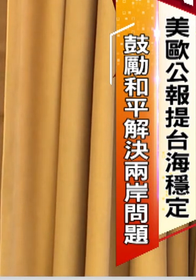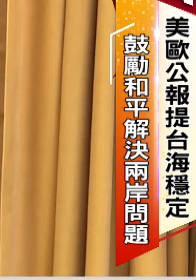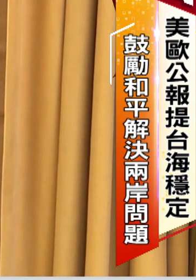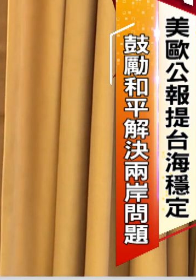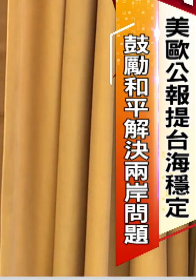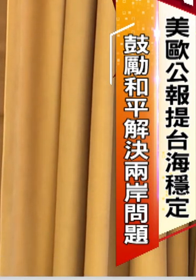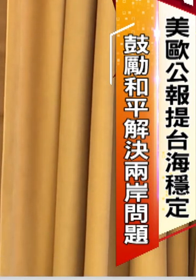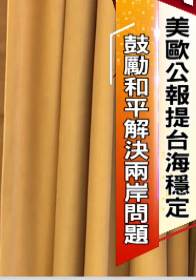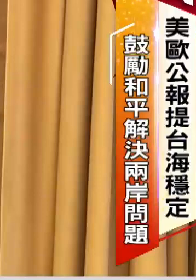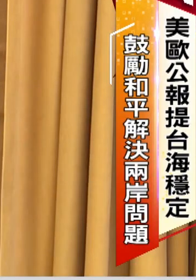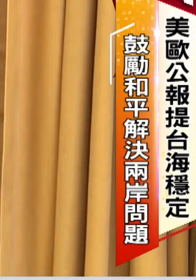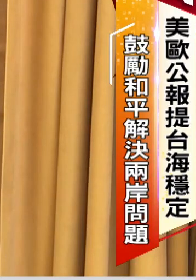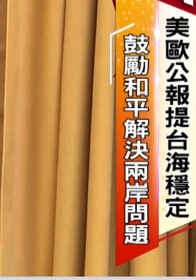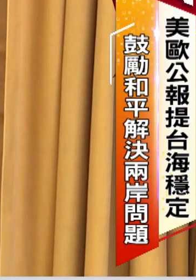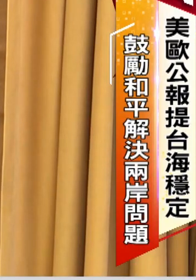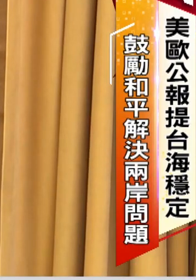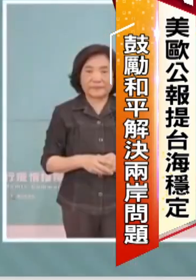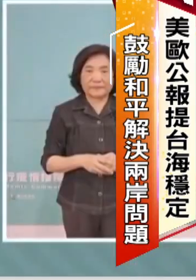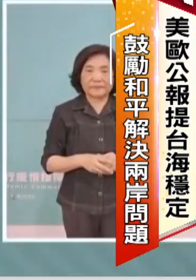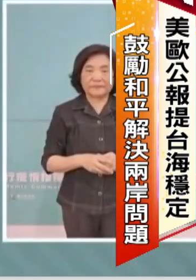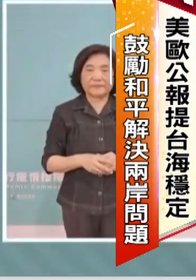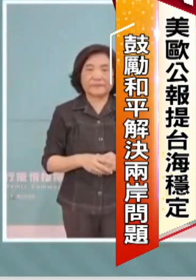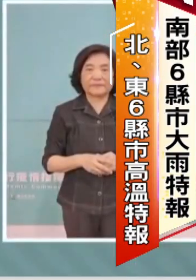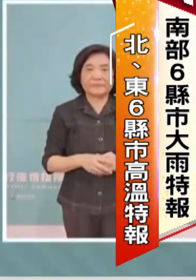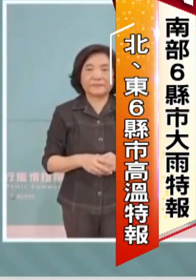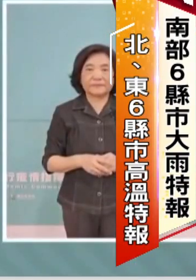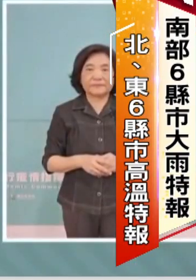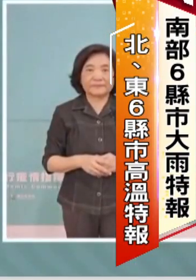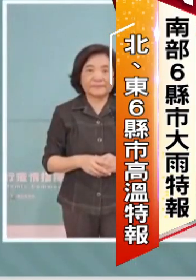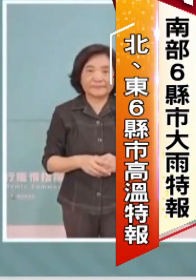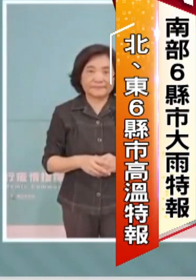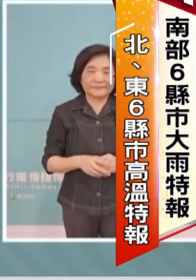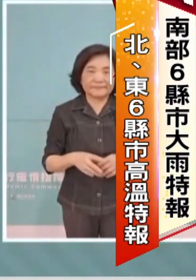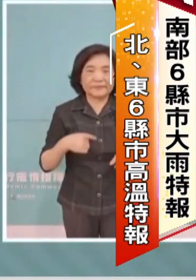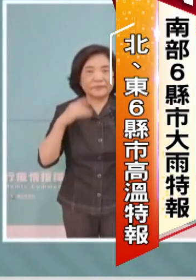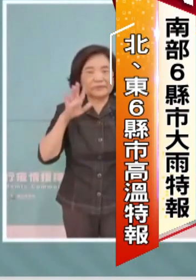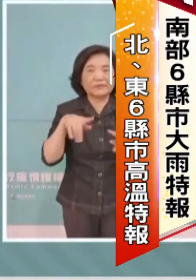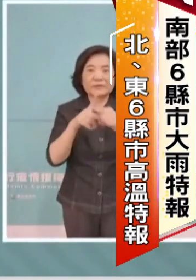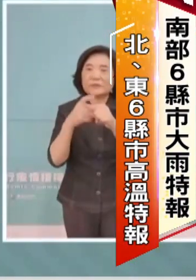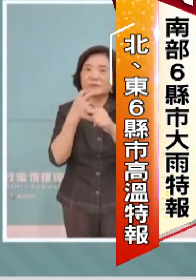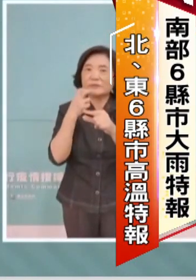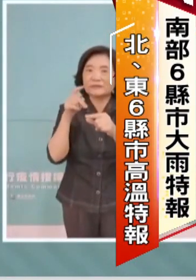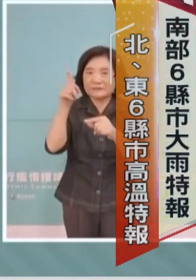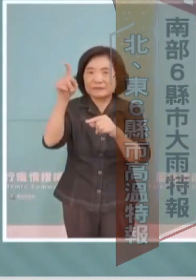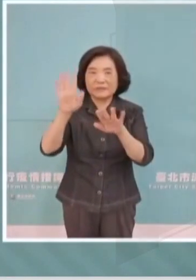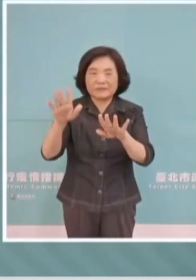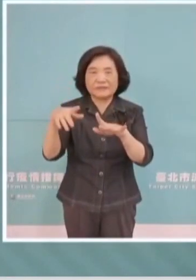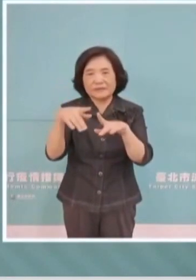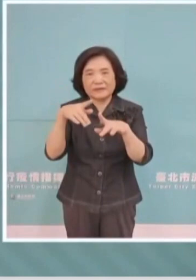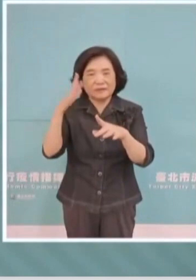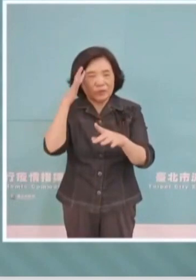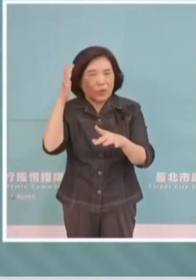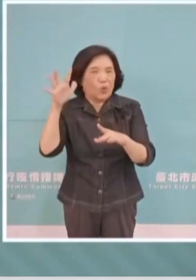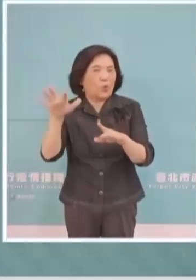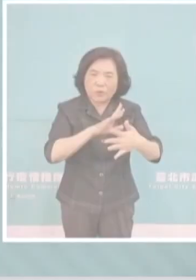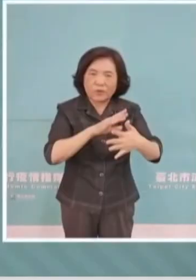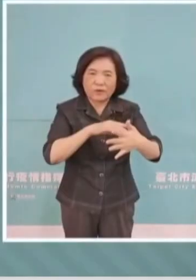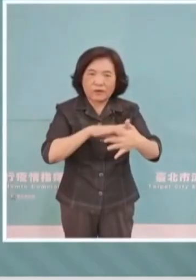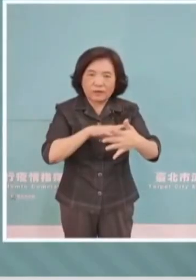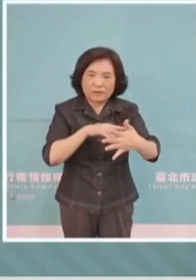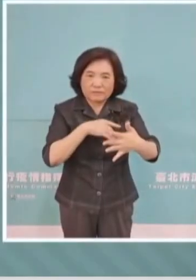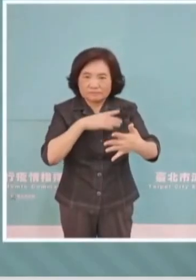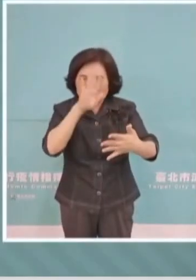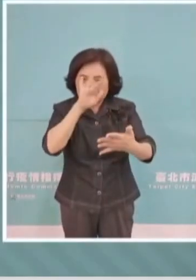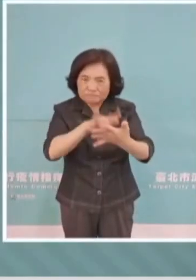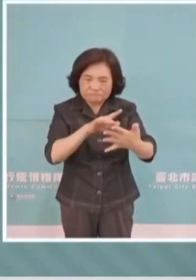神，回马枪马上就来。 应该中央现在应该在头痛这个问题，如